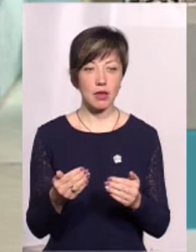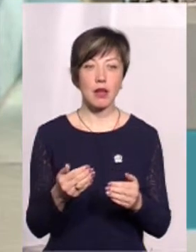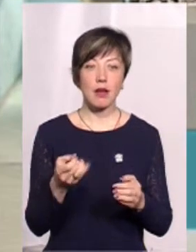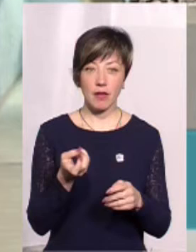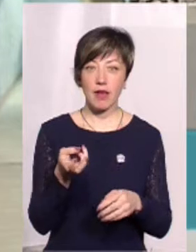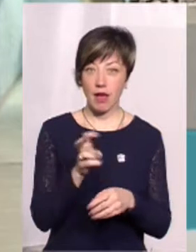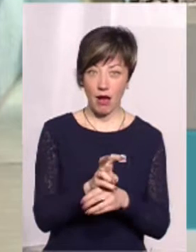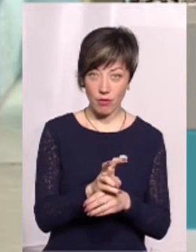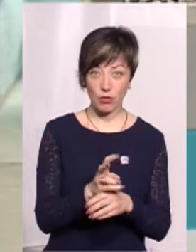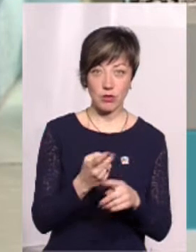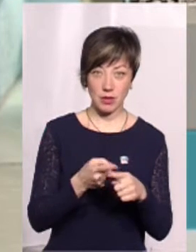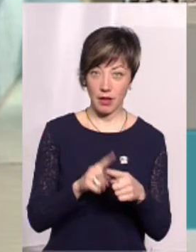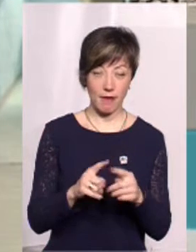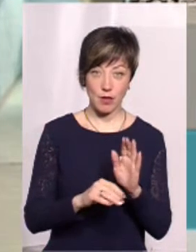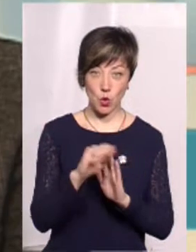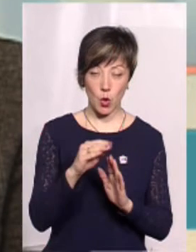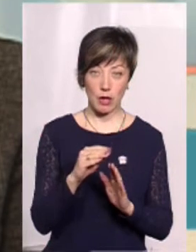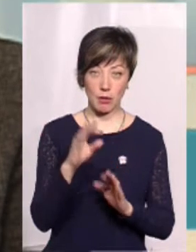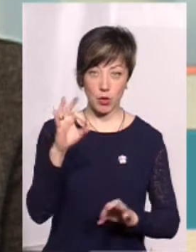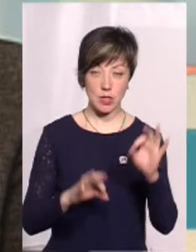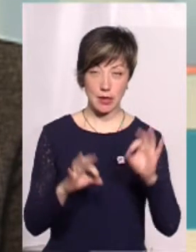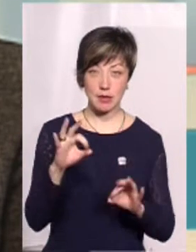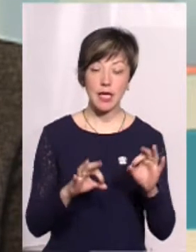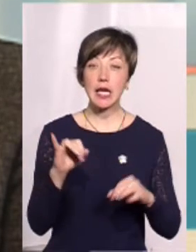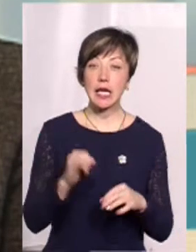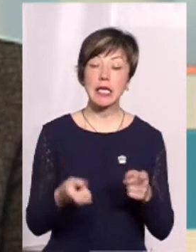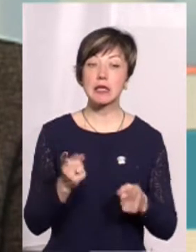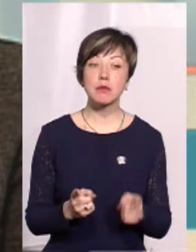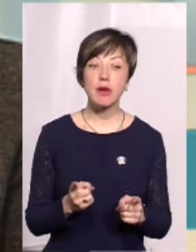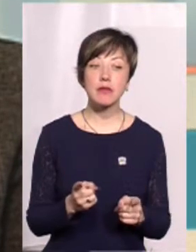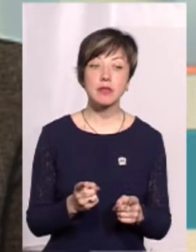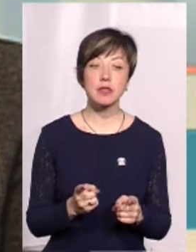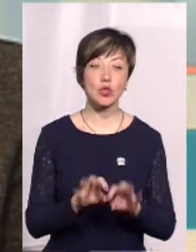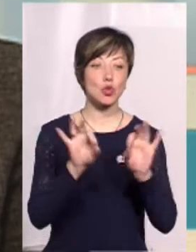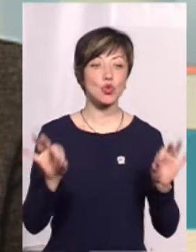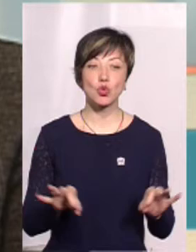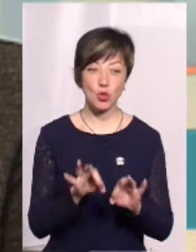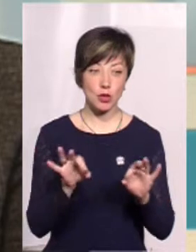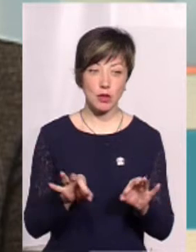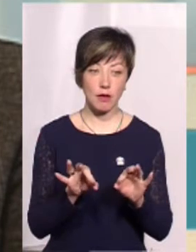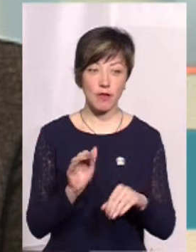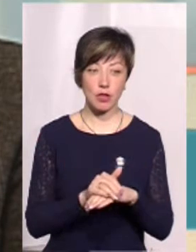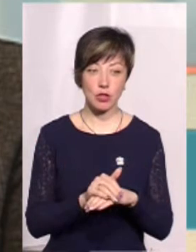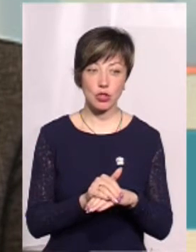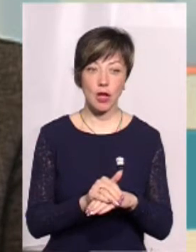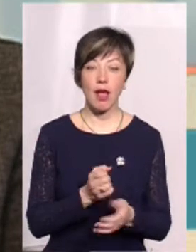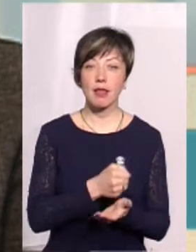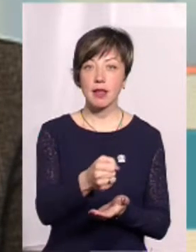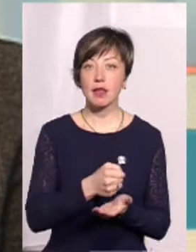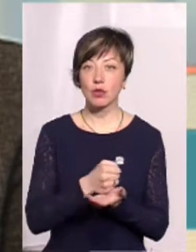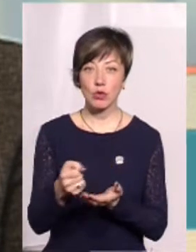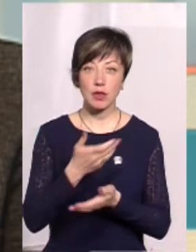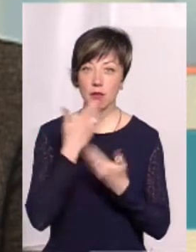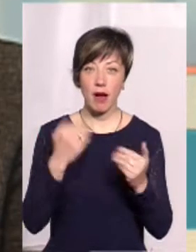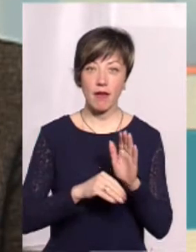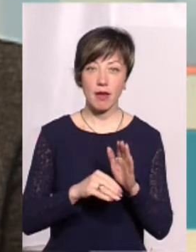ще явку, це теж невидимі високі цифри. І насправді, жодна, ну, зараз, фактично, кандидатура, політична